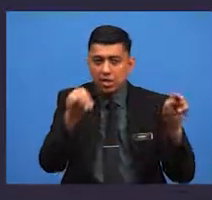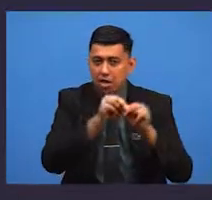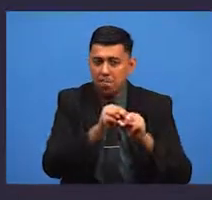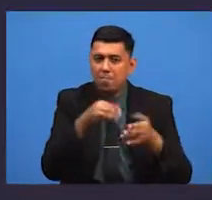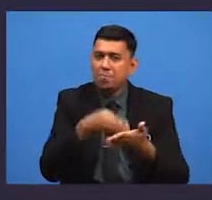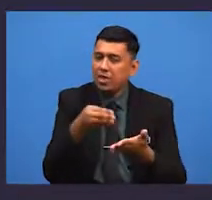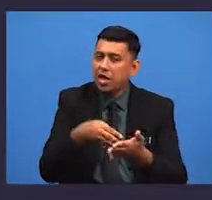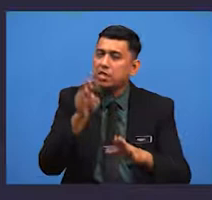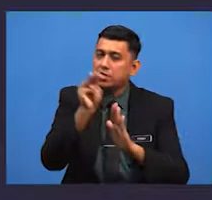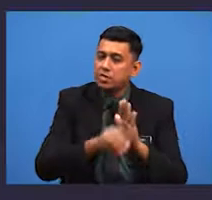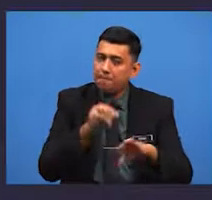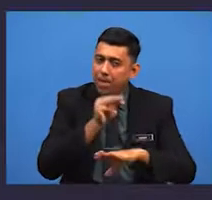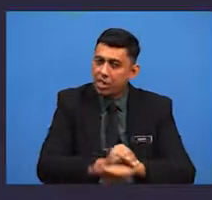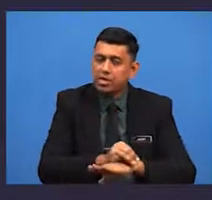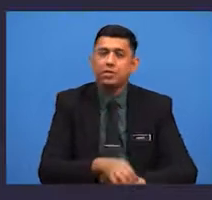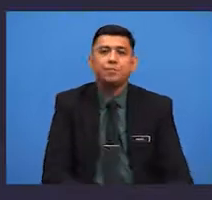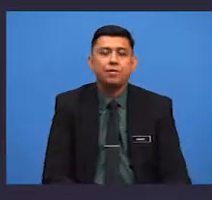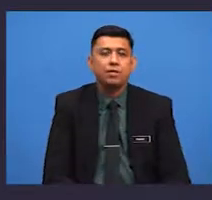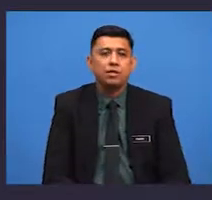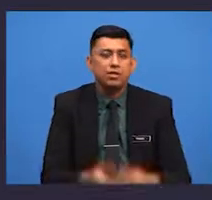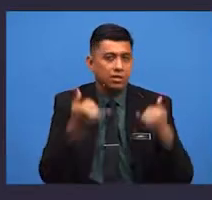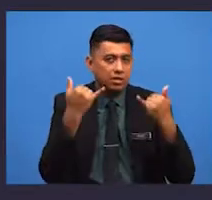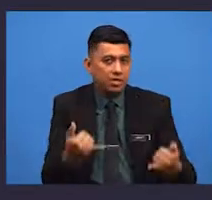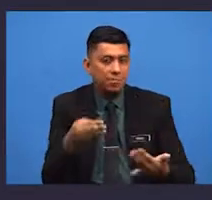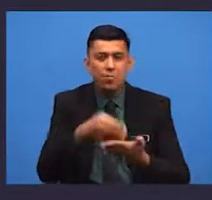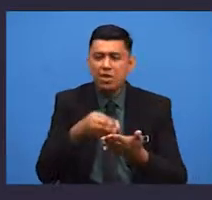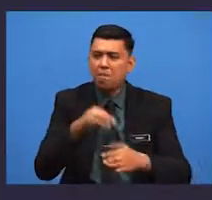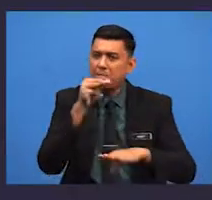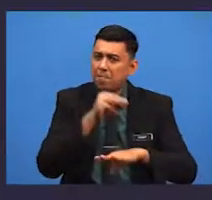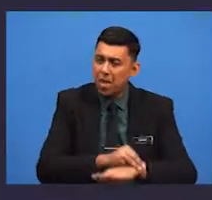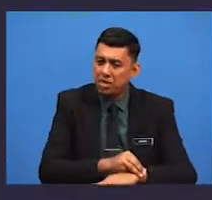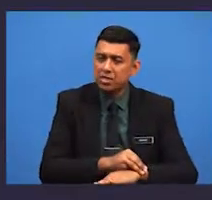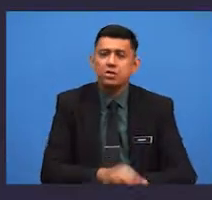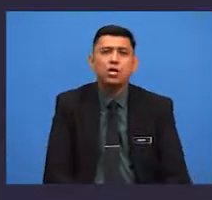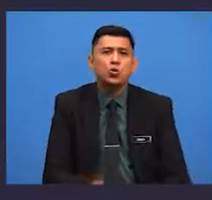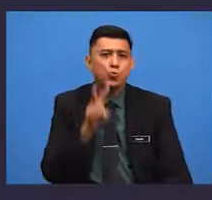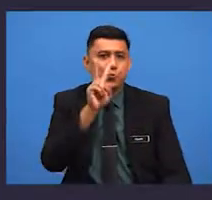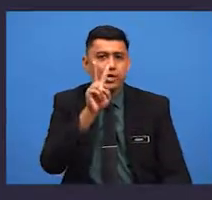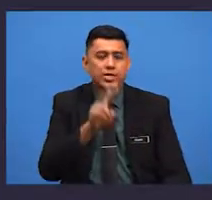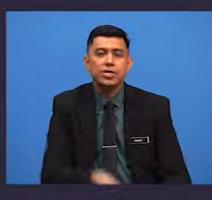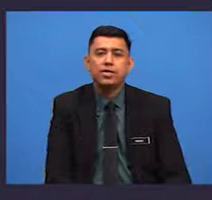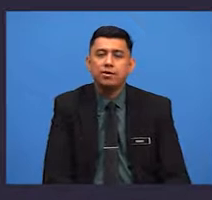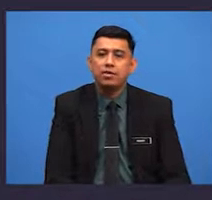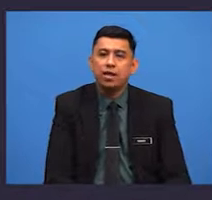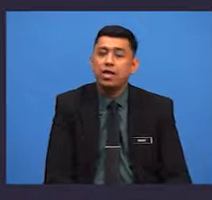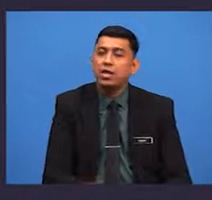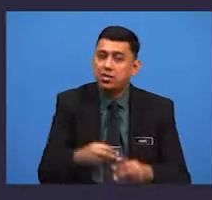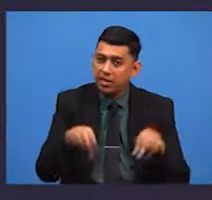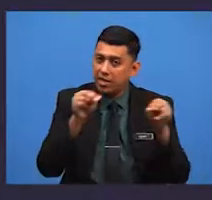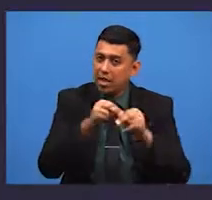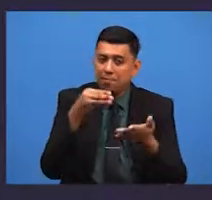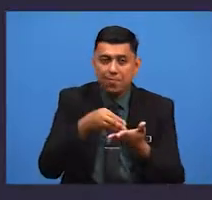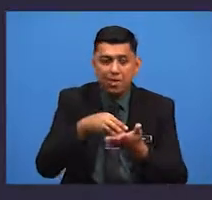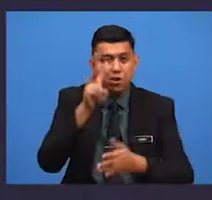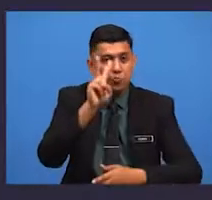semasa. Sekarang, nilai pembilang semasa adalah 2. Nilai pembilang iaitu